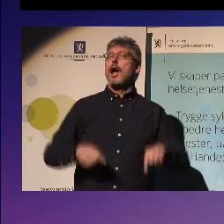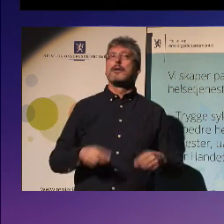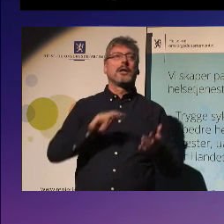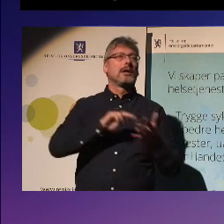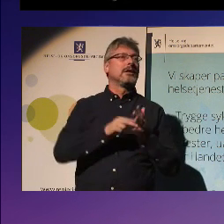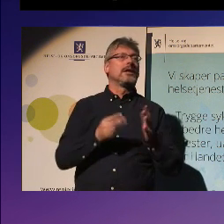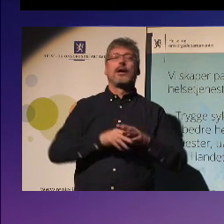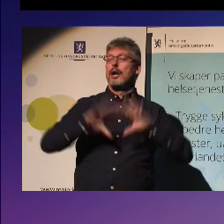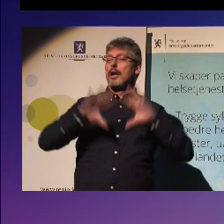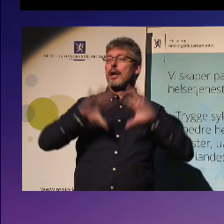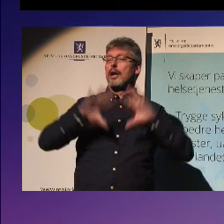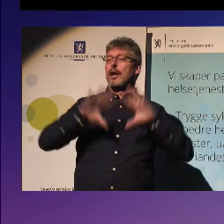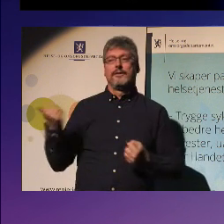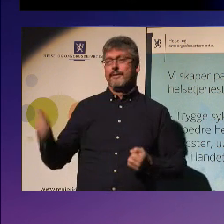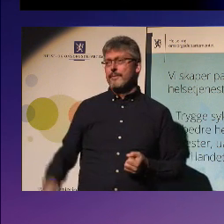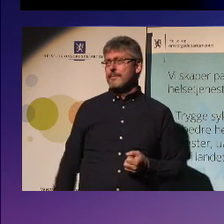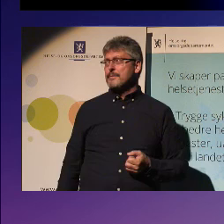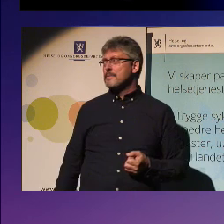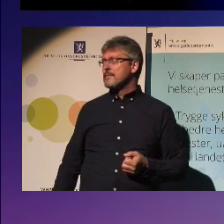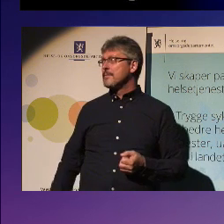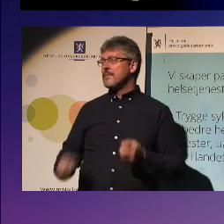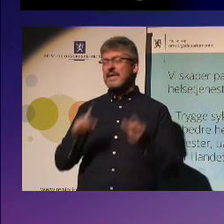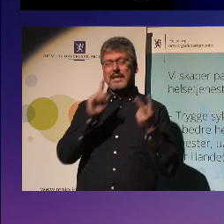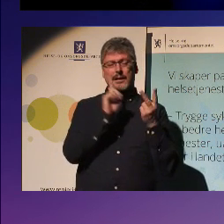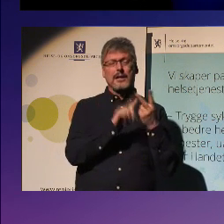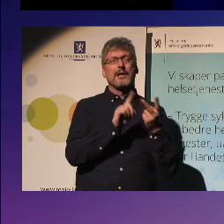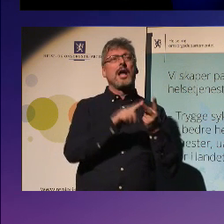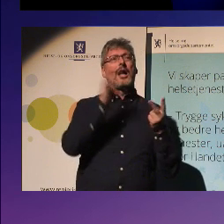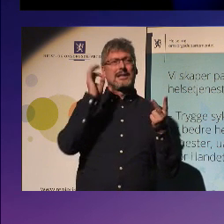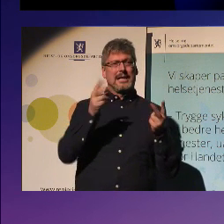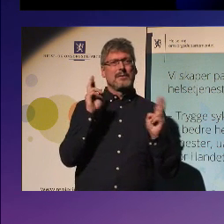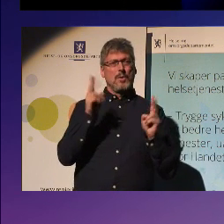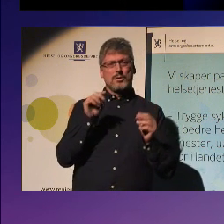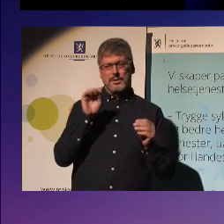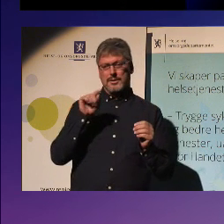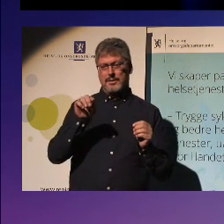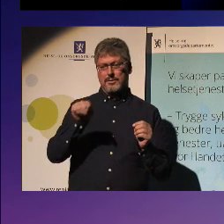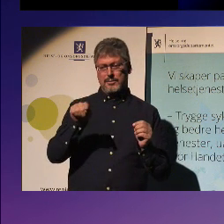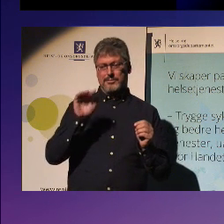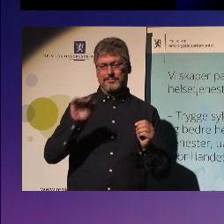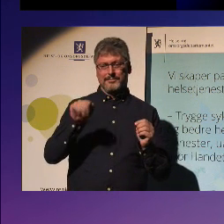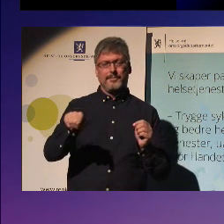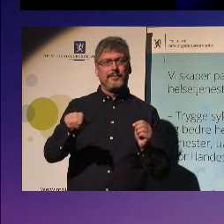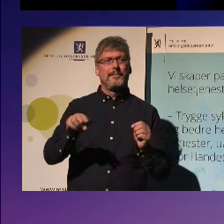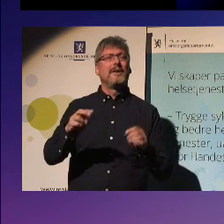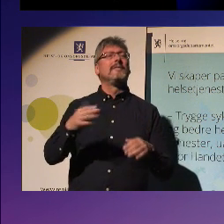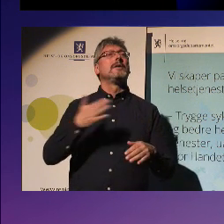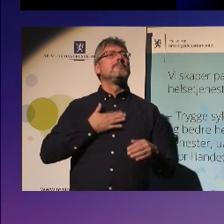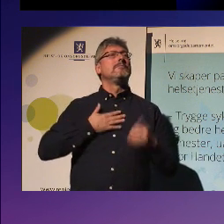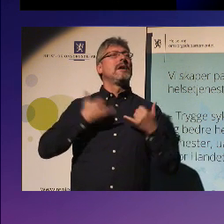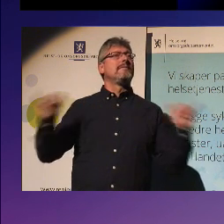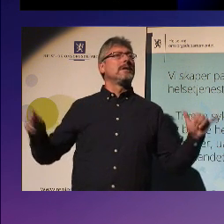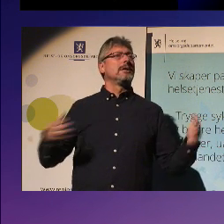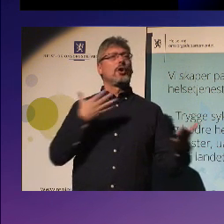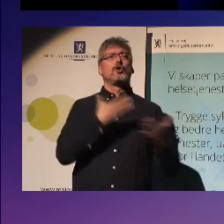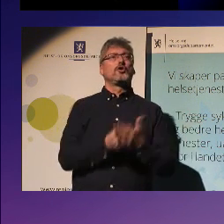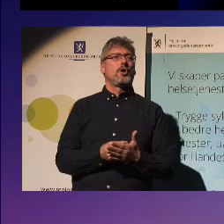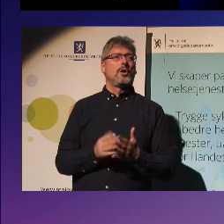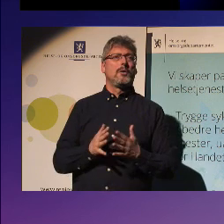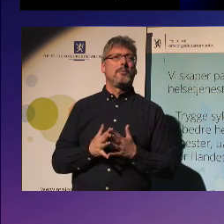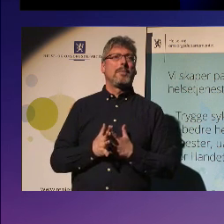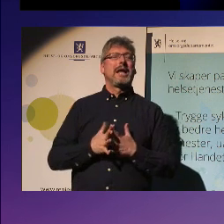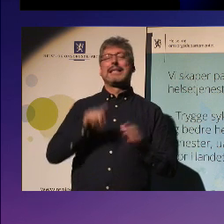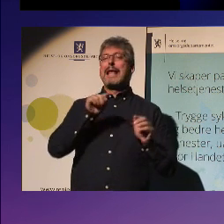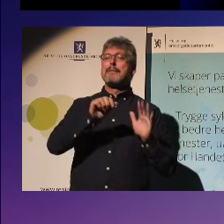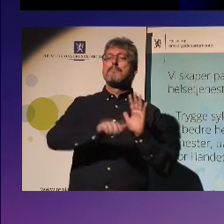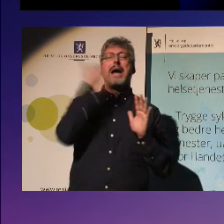dette her. En annen ting som jeg også vil påpeke her. Vi ønsker jo å stå fritt til å kjøpe den